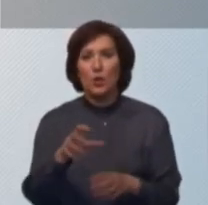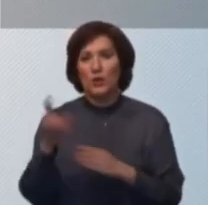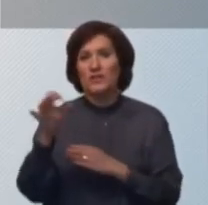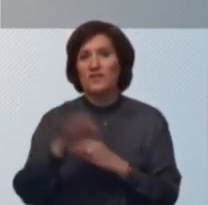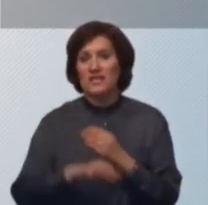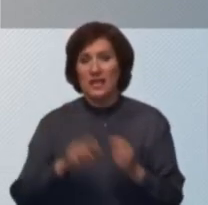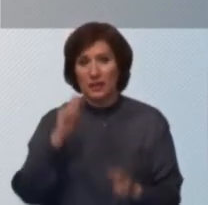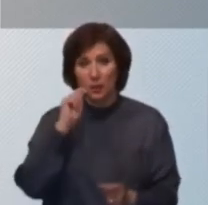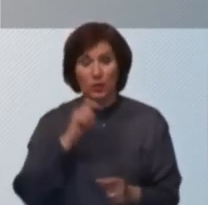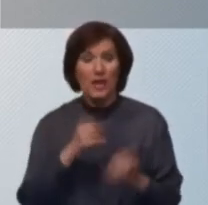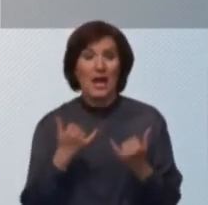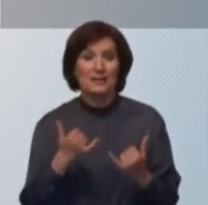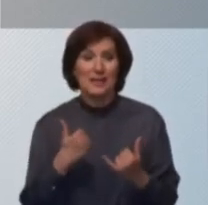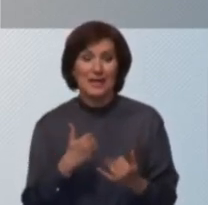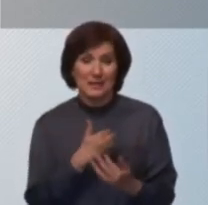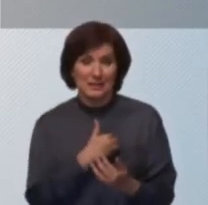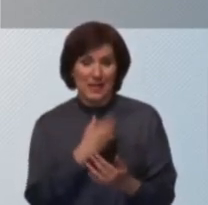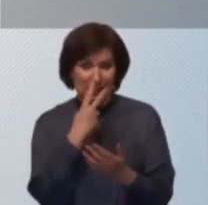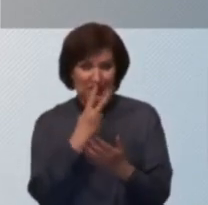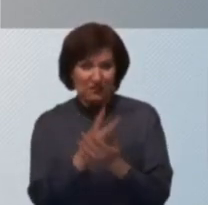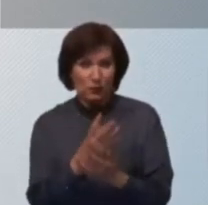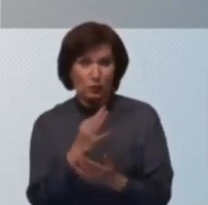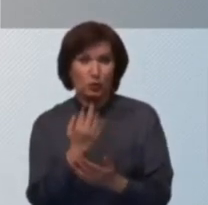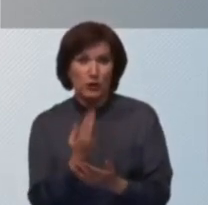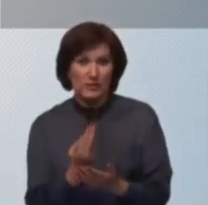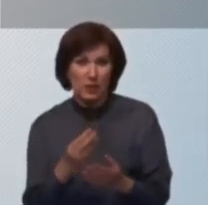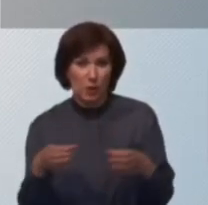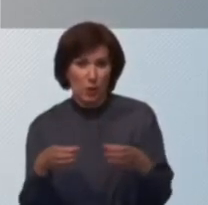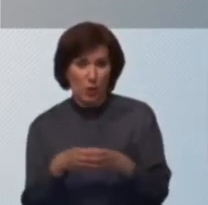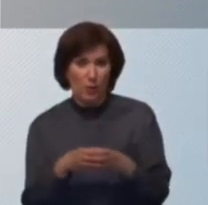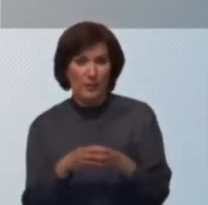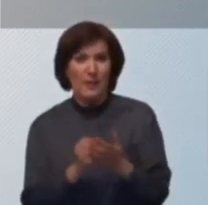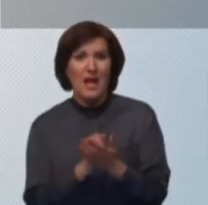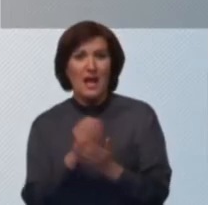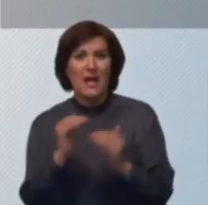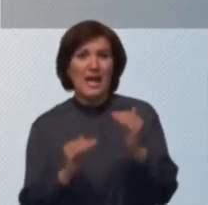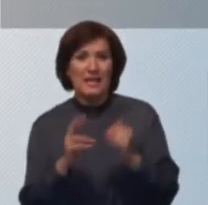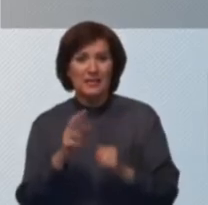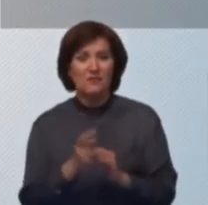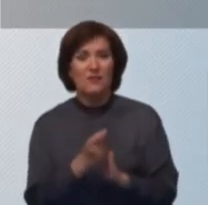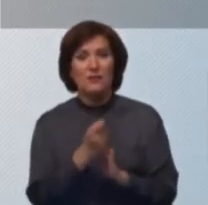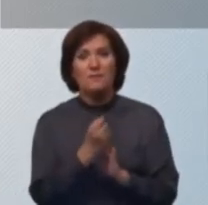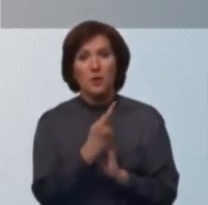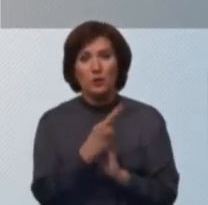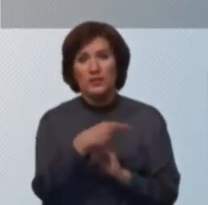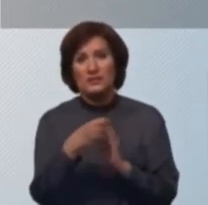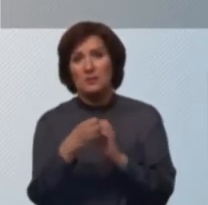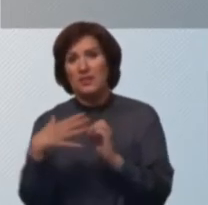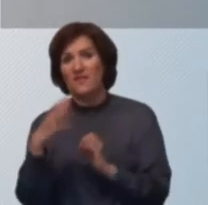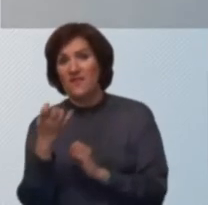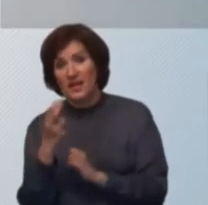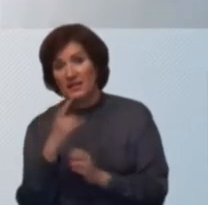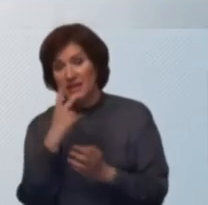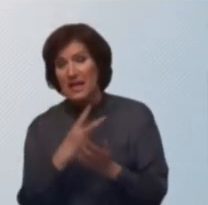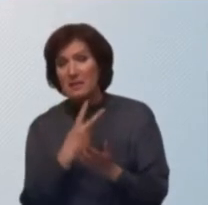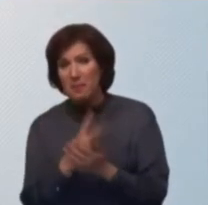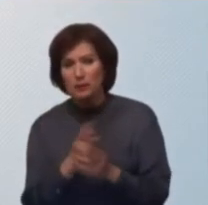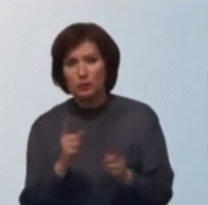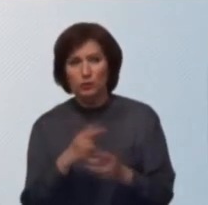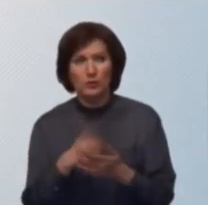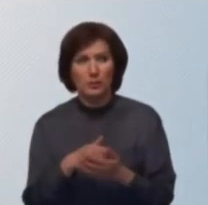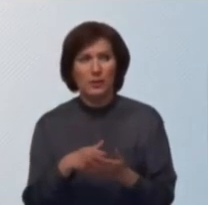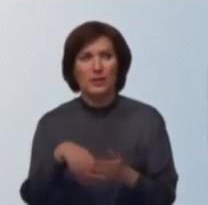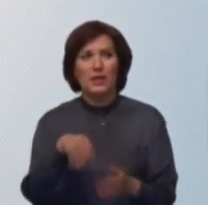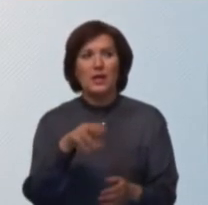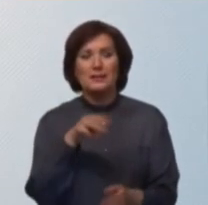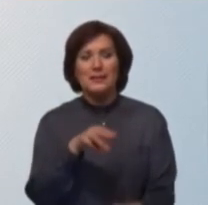Західній Україні. А зараз я дивлюсь соціологію групи «Рейтинг» від 11-15 вересня і бачу, що, наприклад, Тетяна